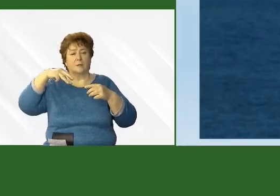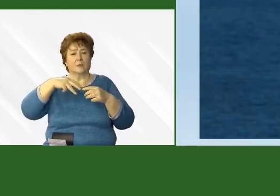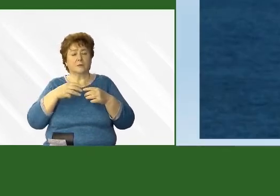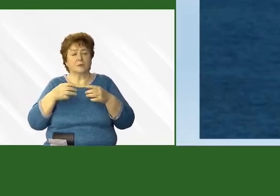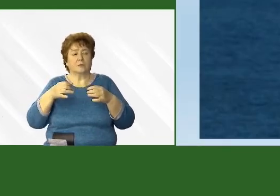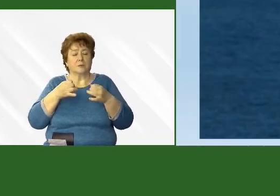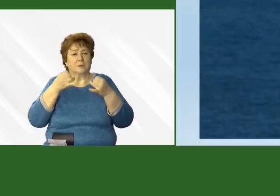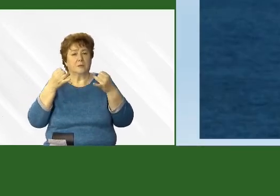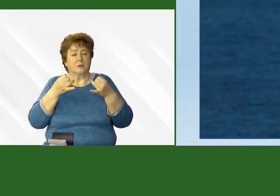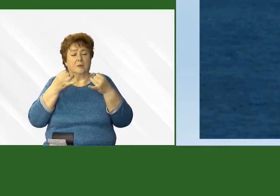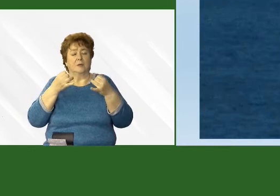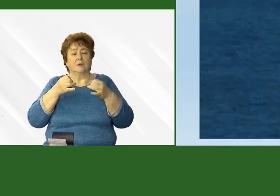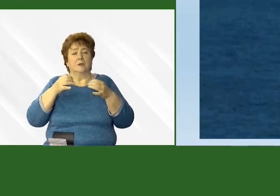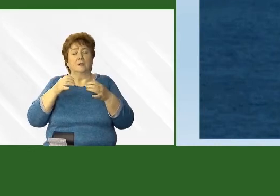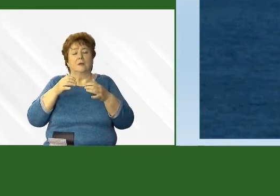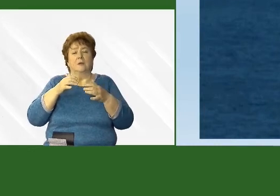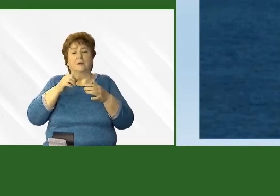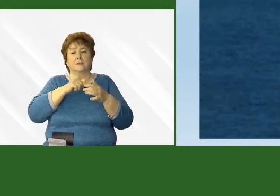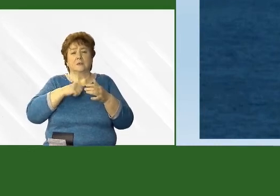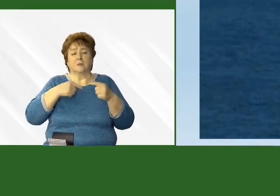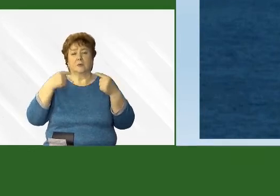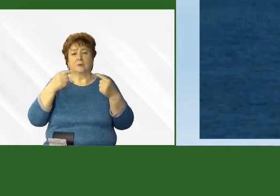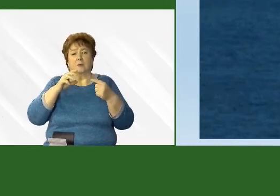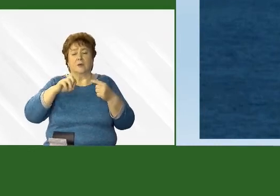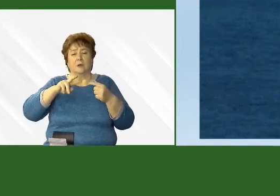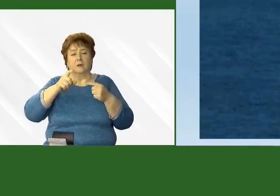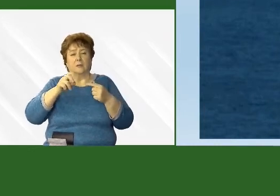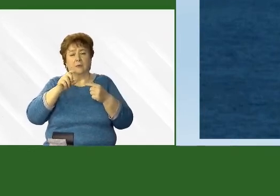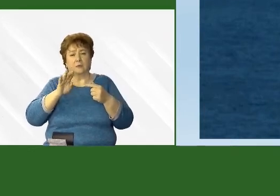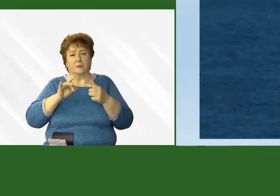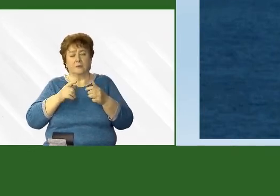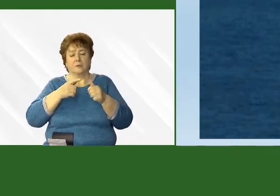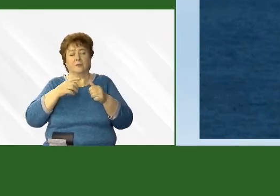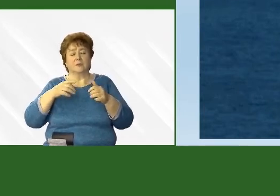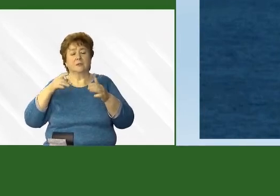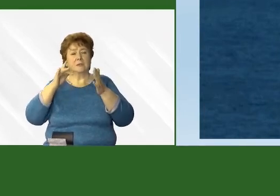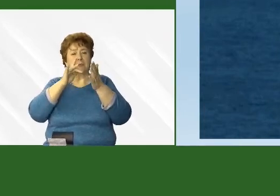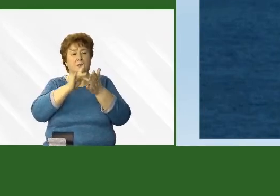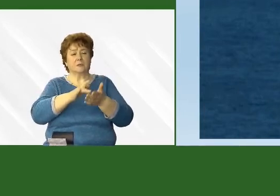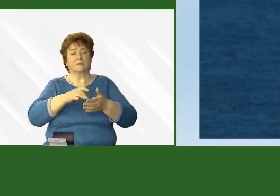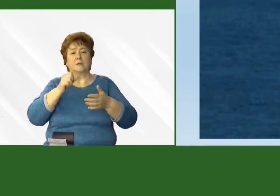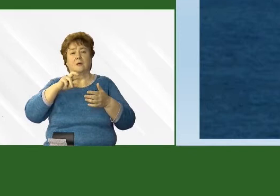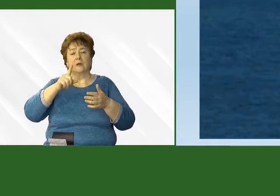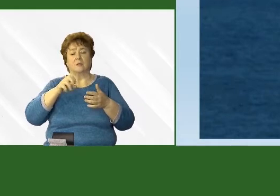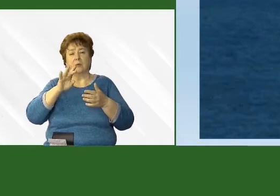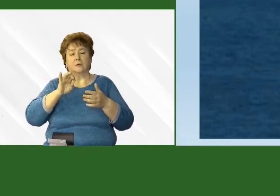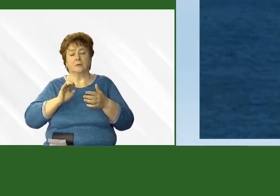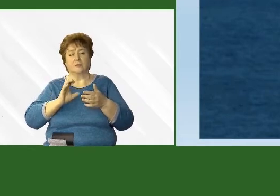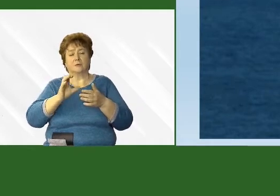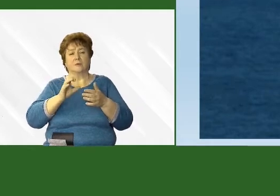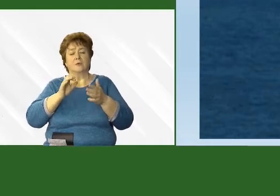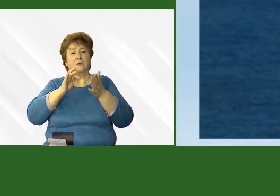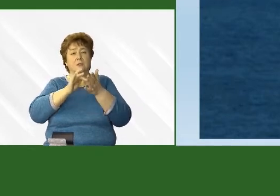странник, скиталец. Самый крупный альбатрос так и называется – странствующий альбатрос. Он и в самом